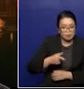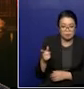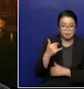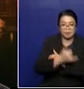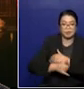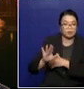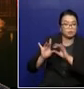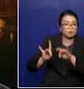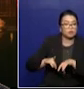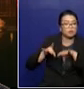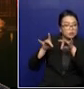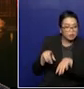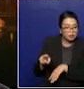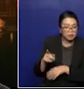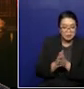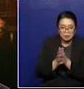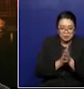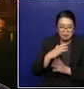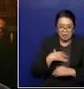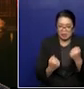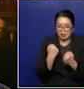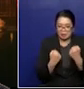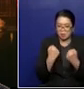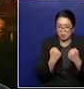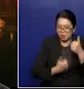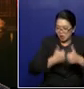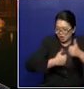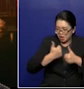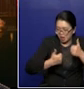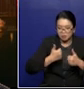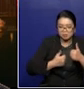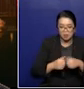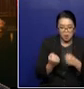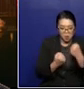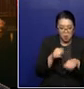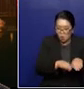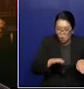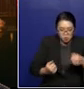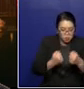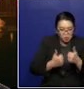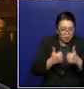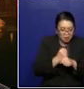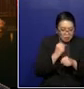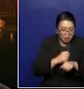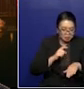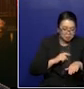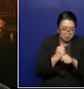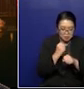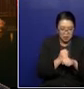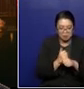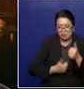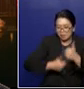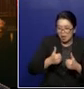ลียดิ้นรนไปทำรถยนต์แข่งกับประเทศอื่นๆรถยนต์กำลังบูมทั้งโลกทำแข่งอเม